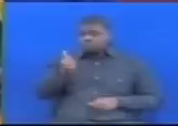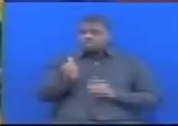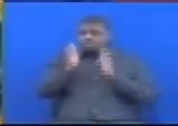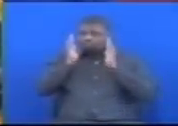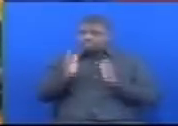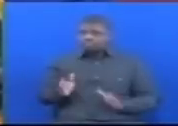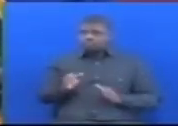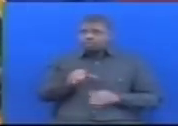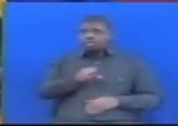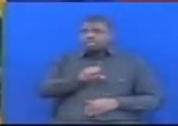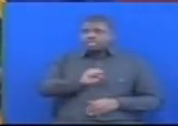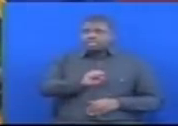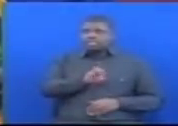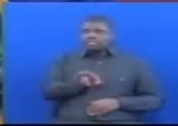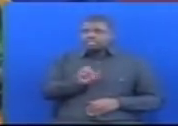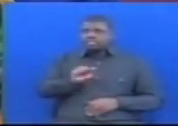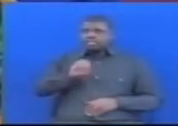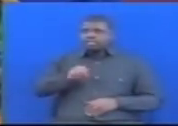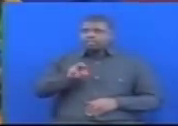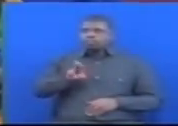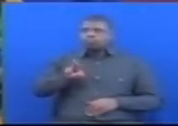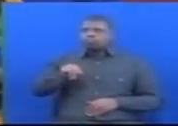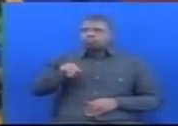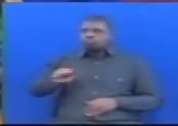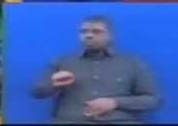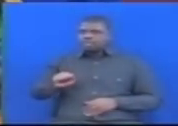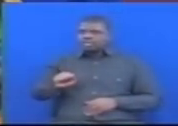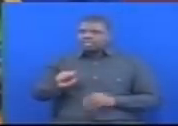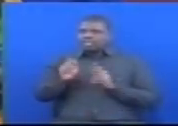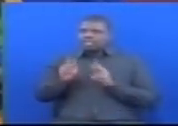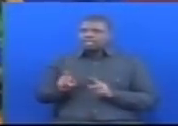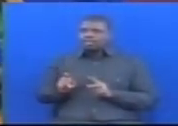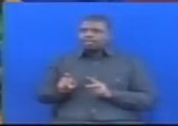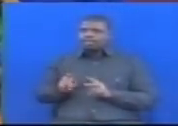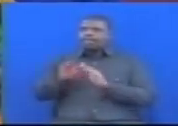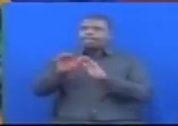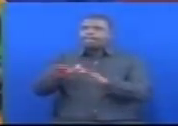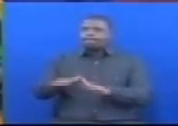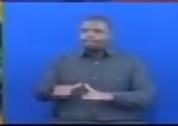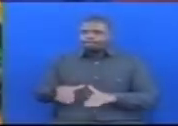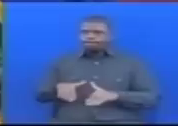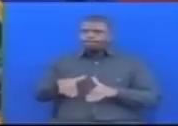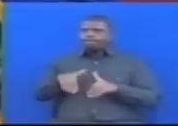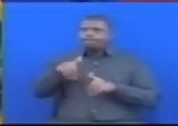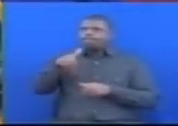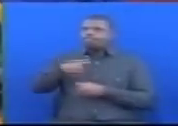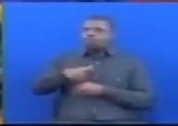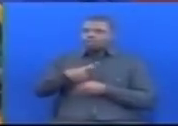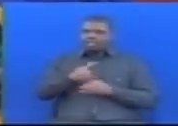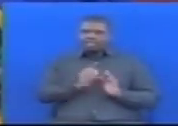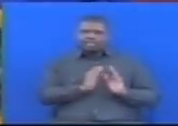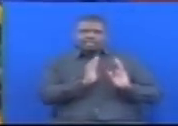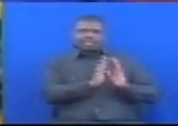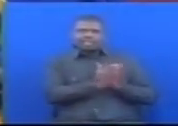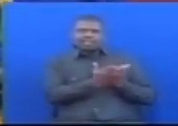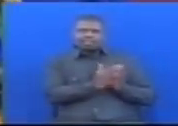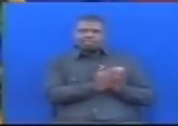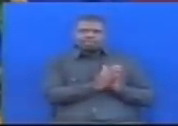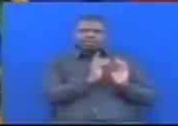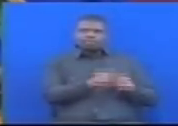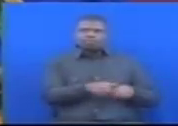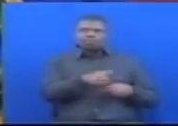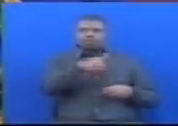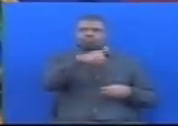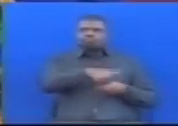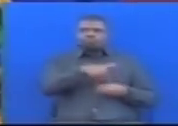Mheshimiwa Shamhuna kama mbunge wa bunge la katiba, na alikuwa mjumbe wa kamati